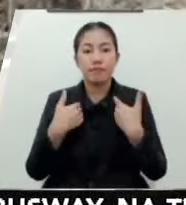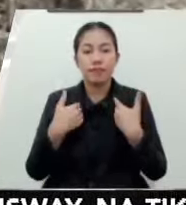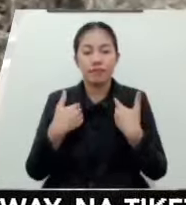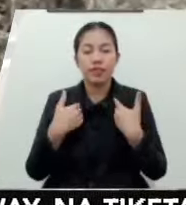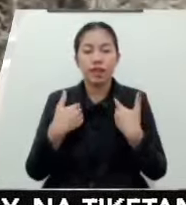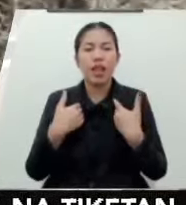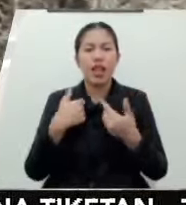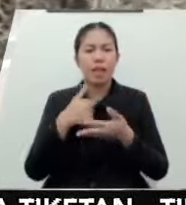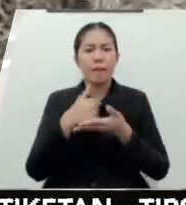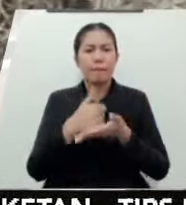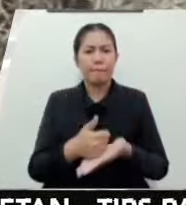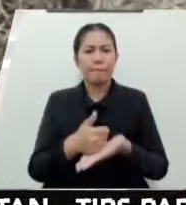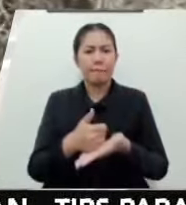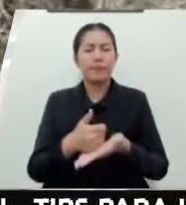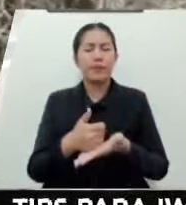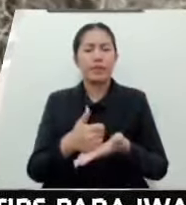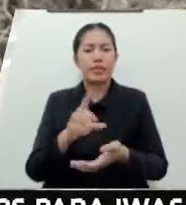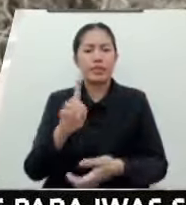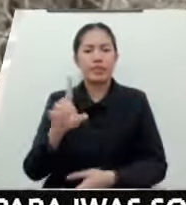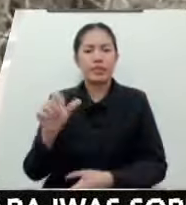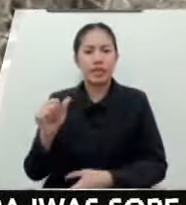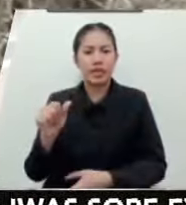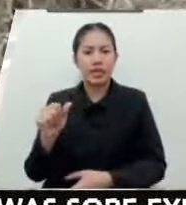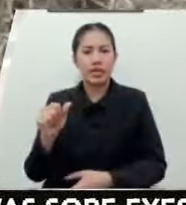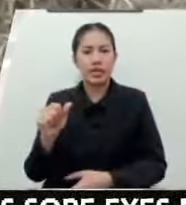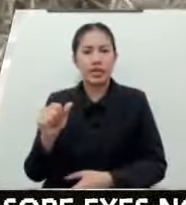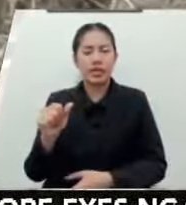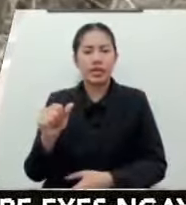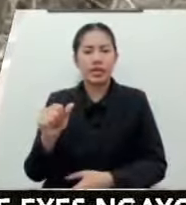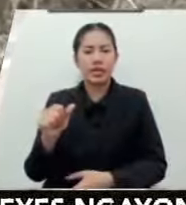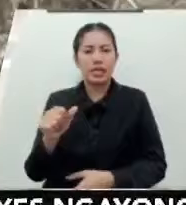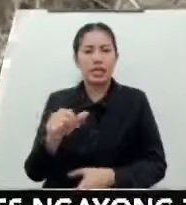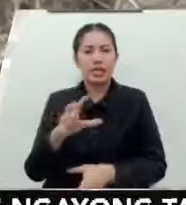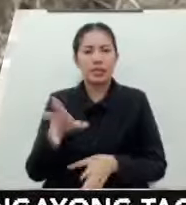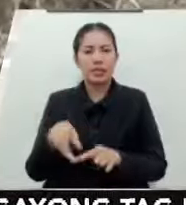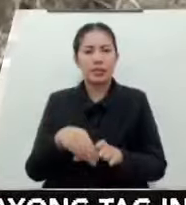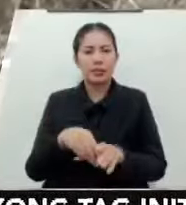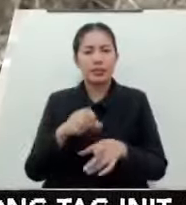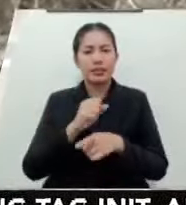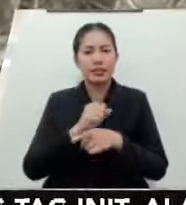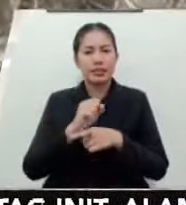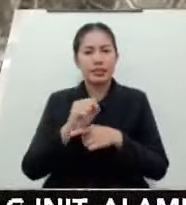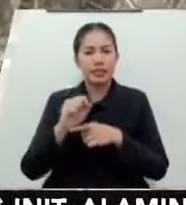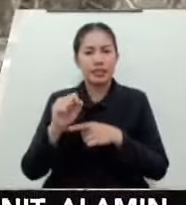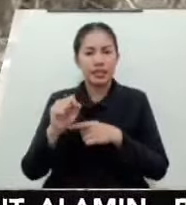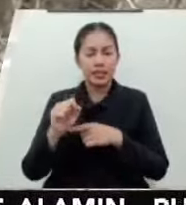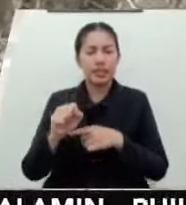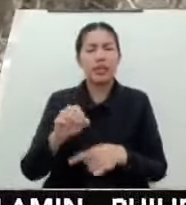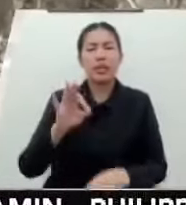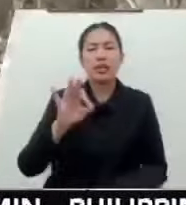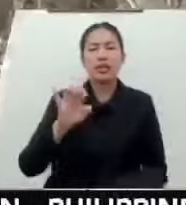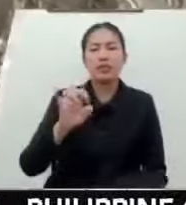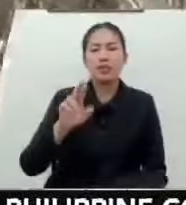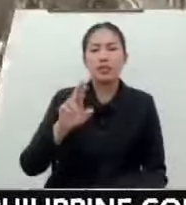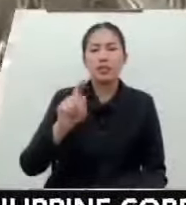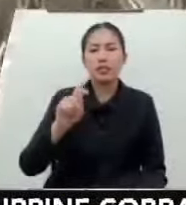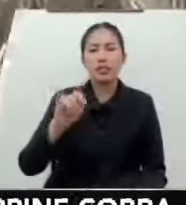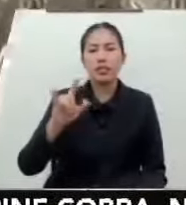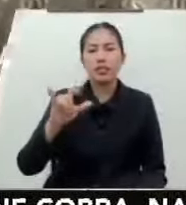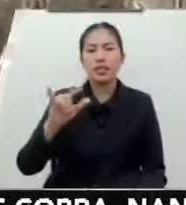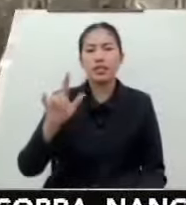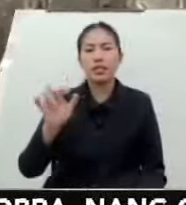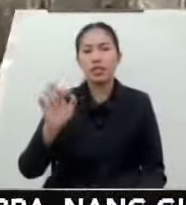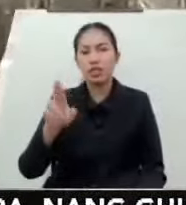mga magsasaka. Kabilang po dito ang seedlings, fertilizers, native animals, cloud seedings at irrigation